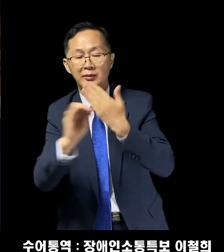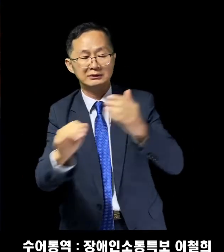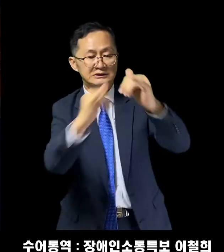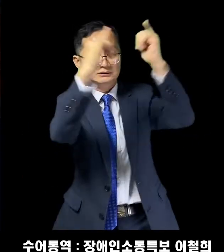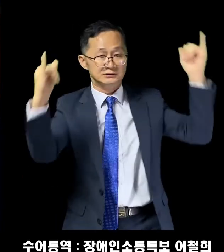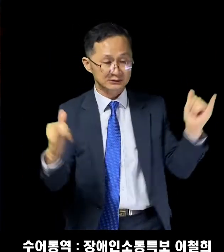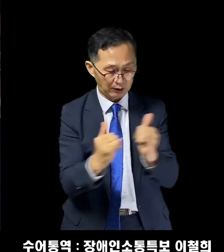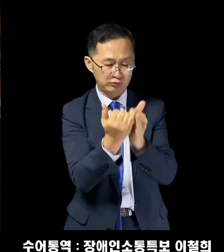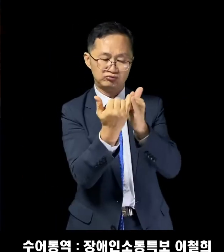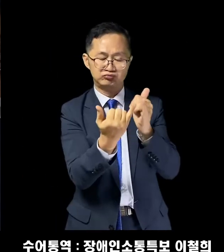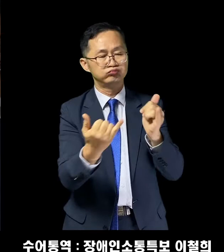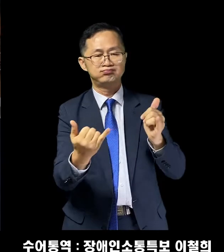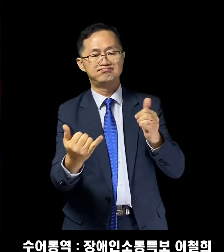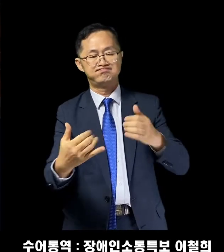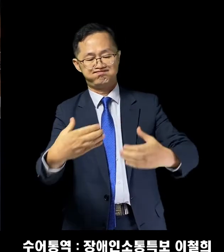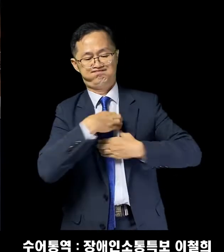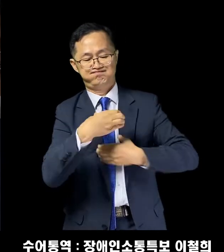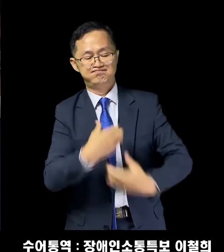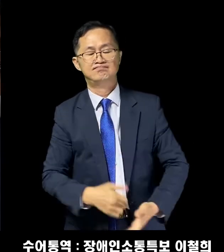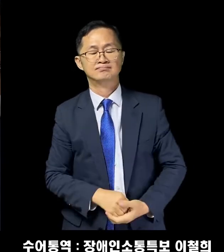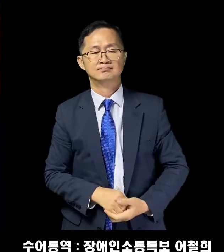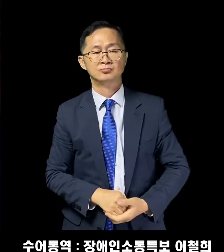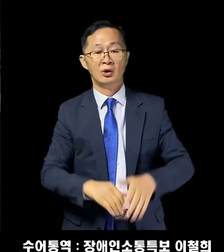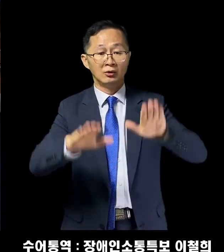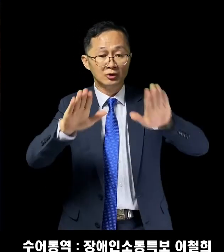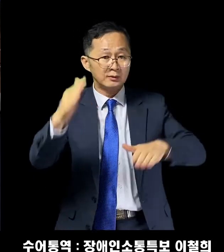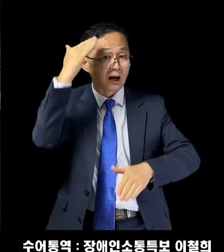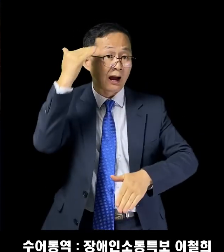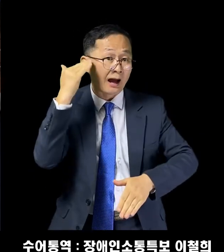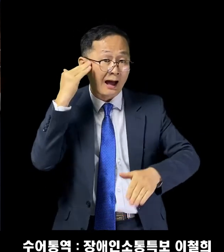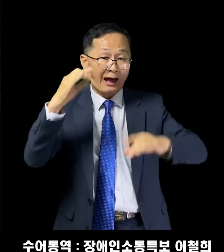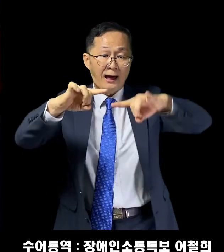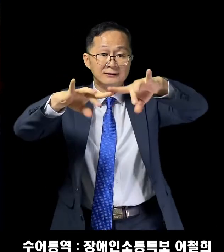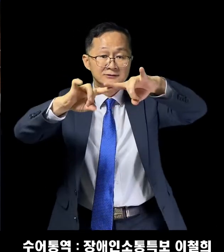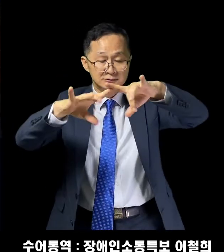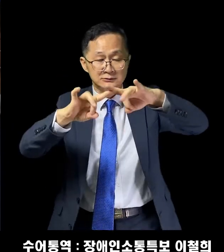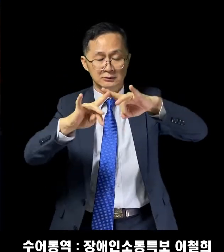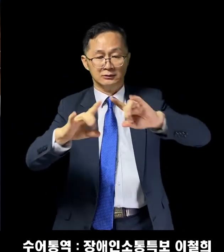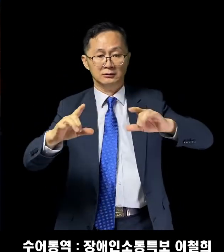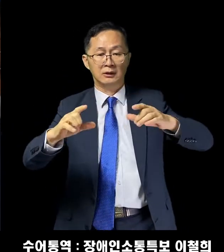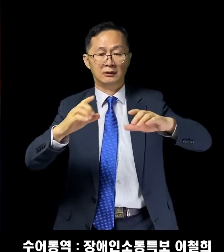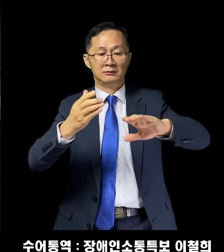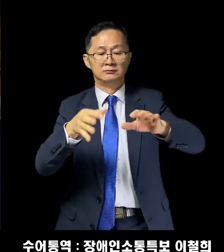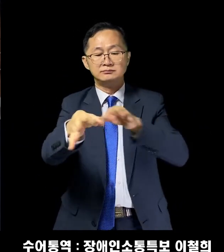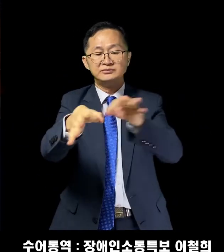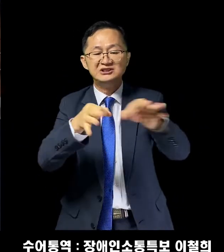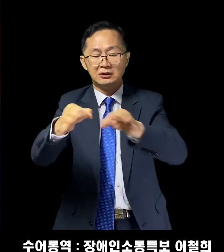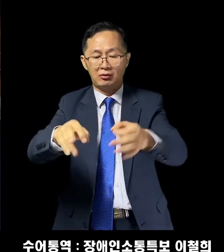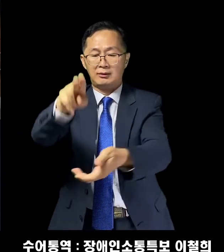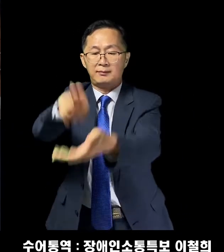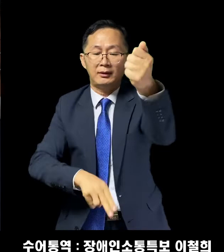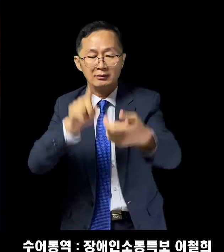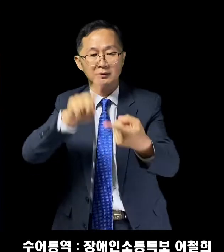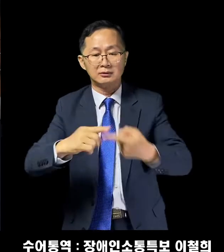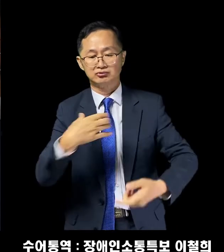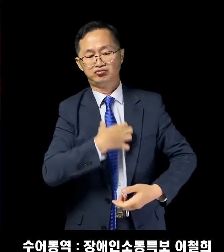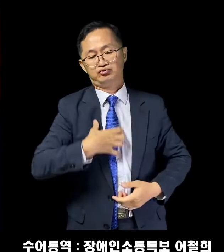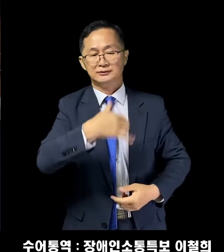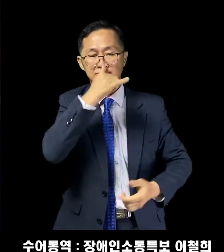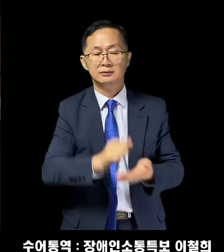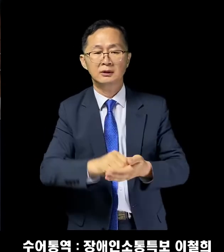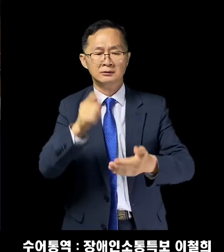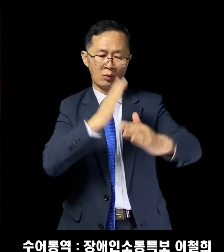요즘 한전 민영화 논의에 대한 우려가 높습니다 저는 공공재 민영화에